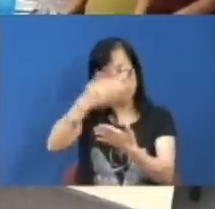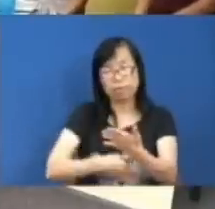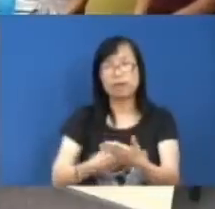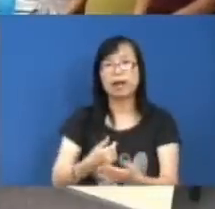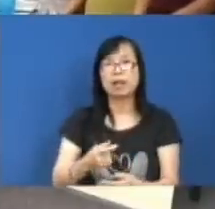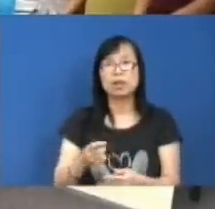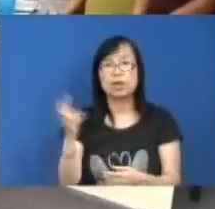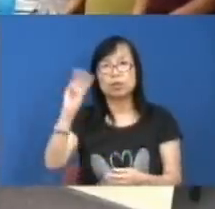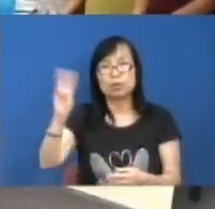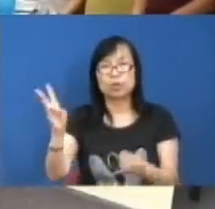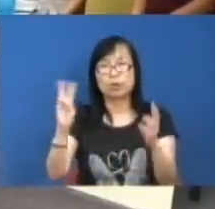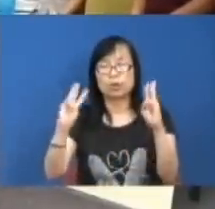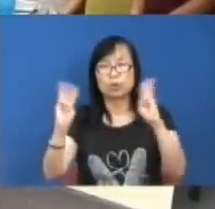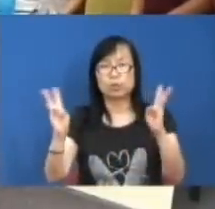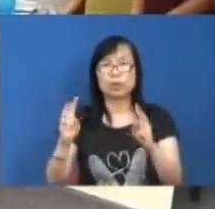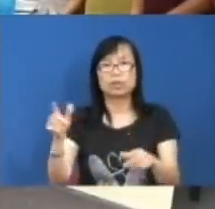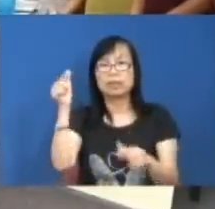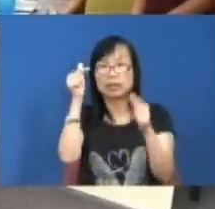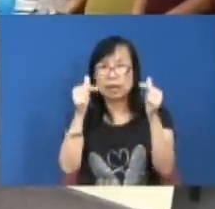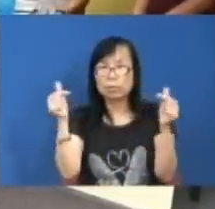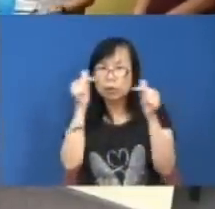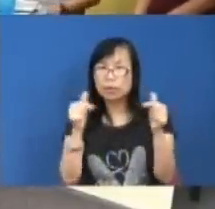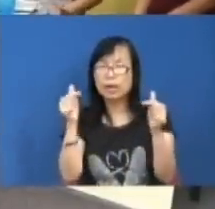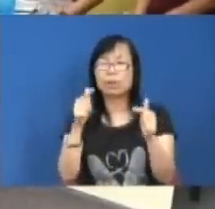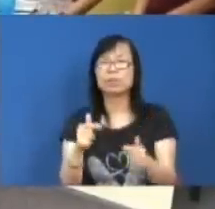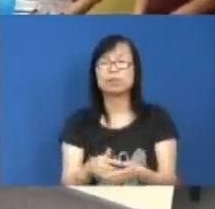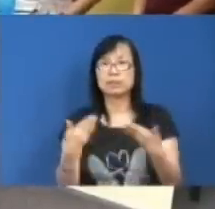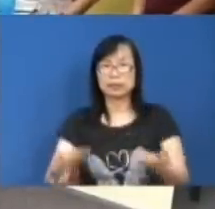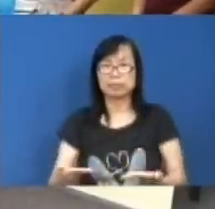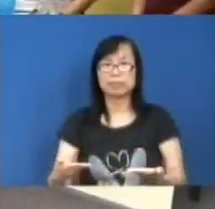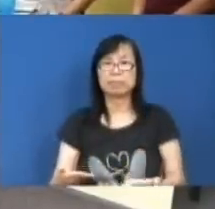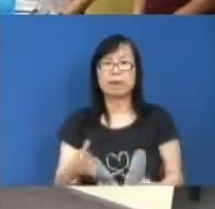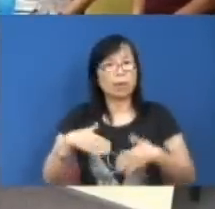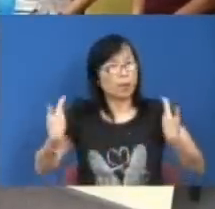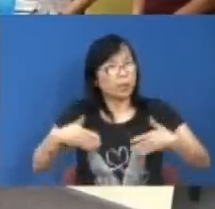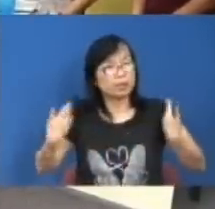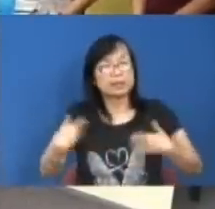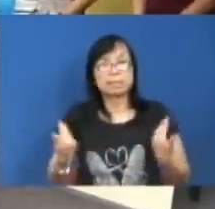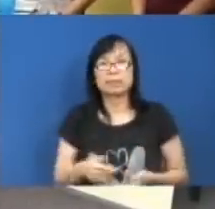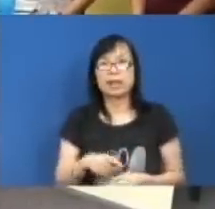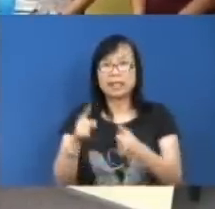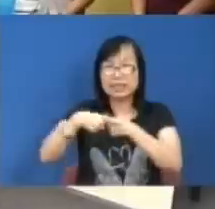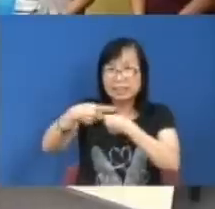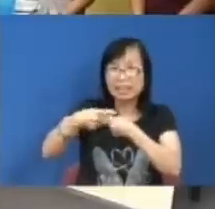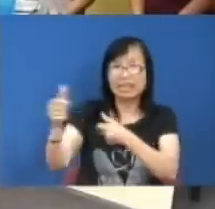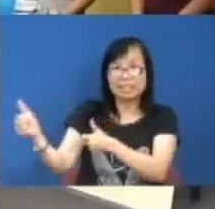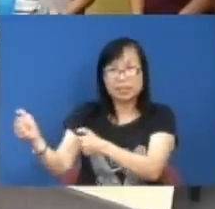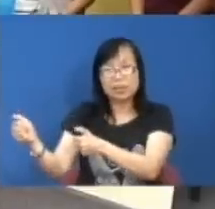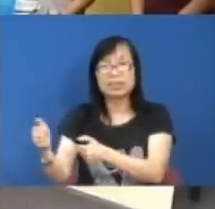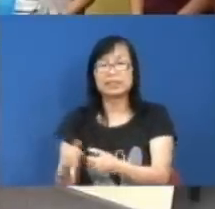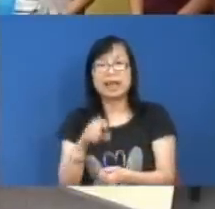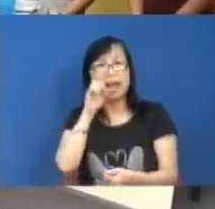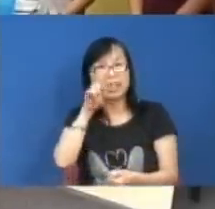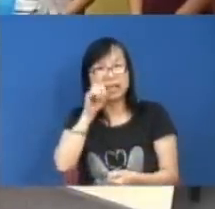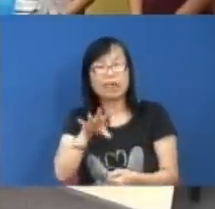水對水，油對油。 哦，咁啊明白啦。 係咯，咁其實今集咧真係好開心嗱，一啊多謝 Michelle 你哋啦，上嚟即教講